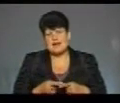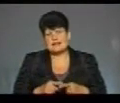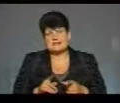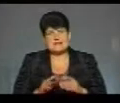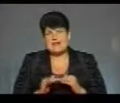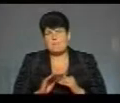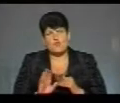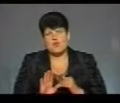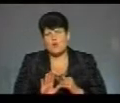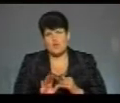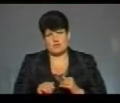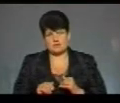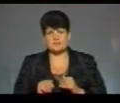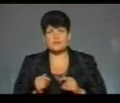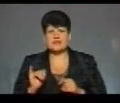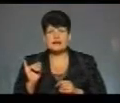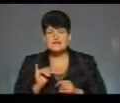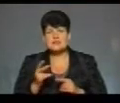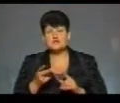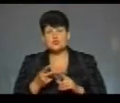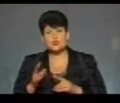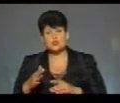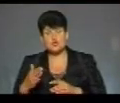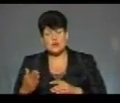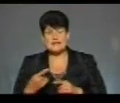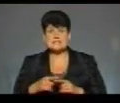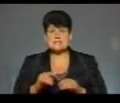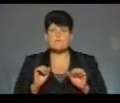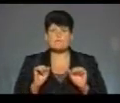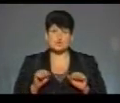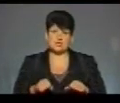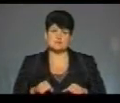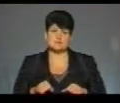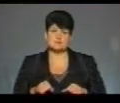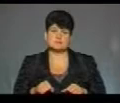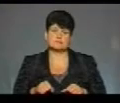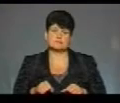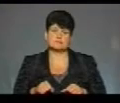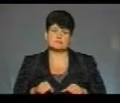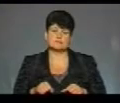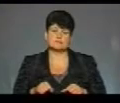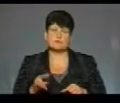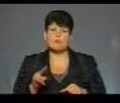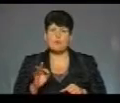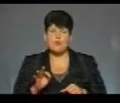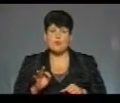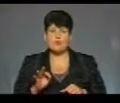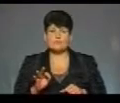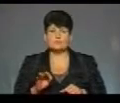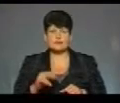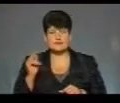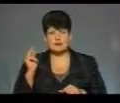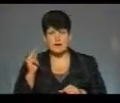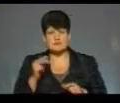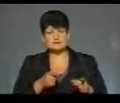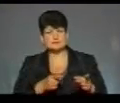не полігон, так, і з другої сторони це можливостями по навиках тої самої